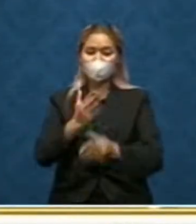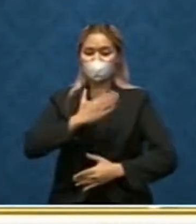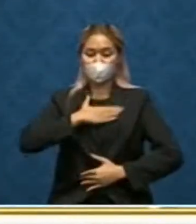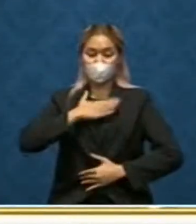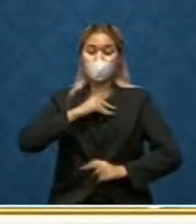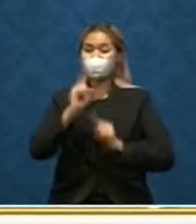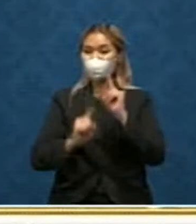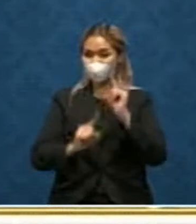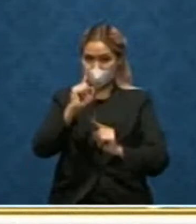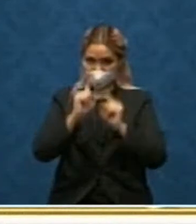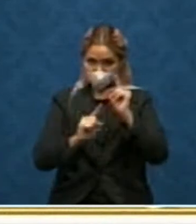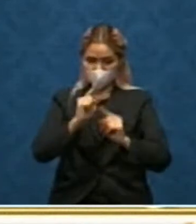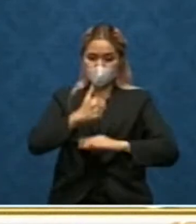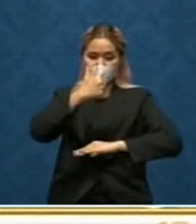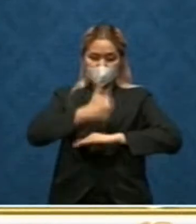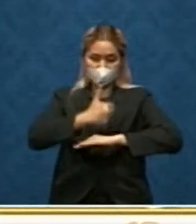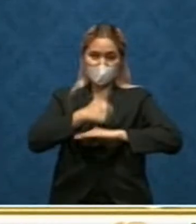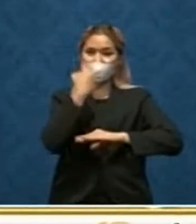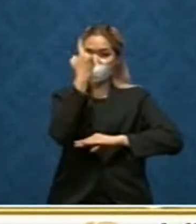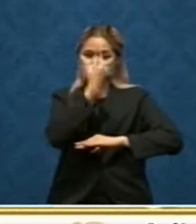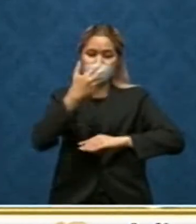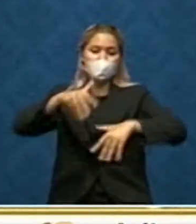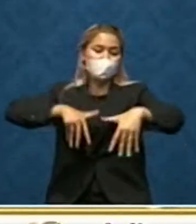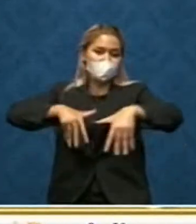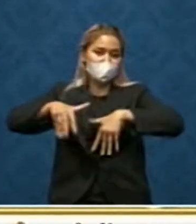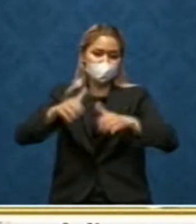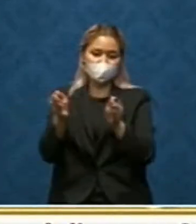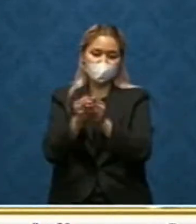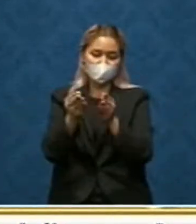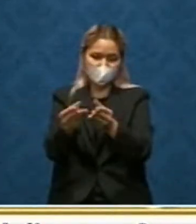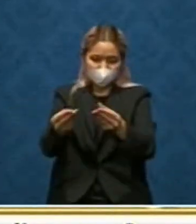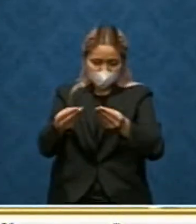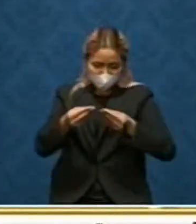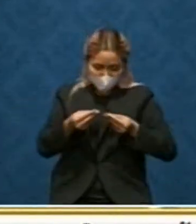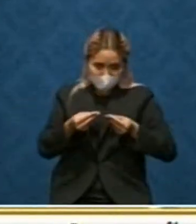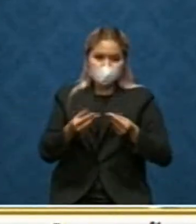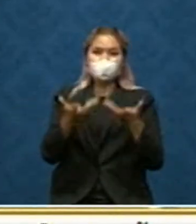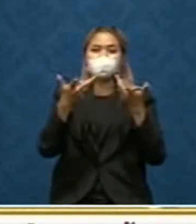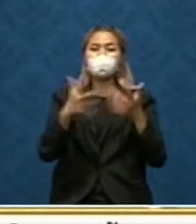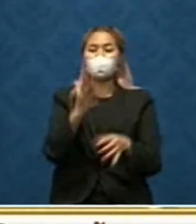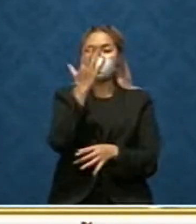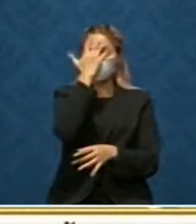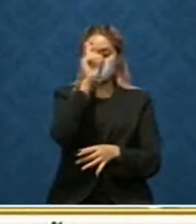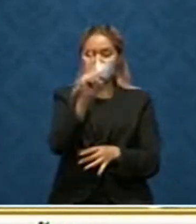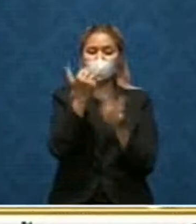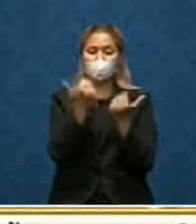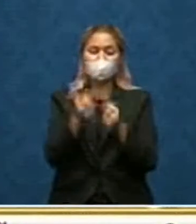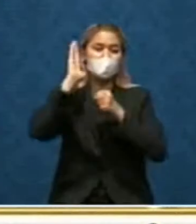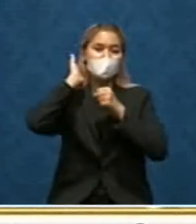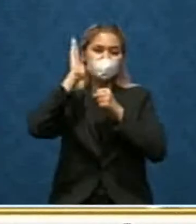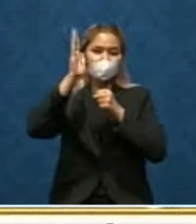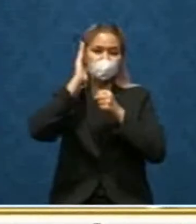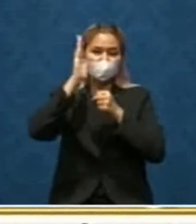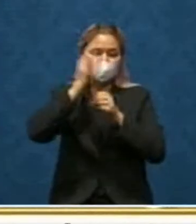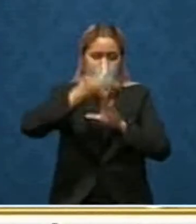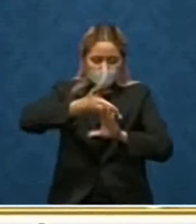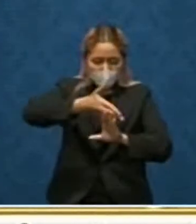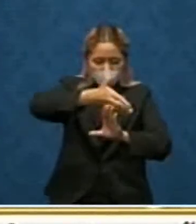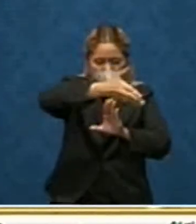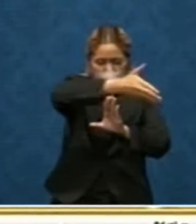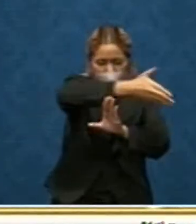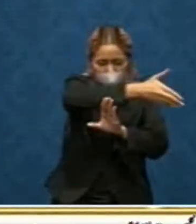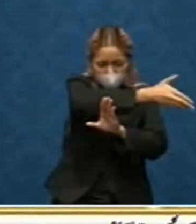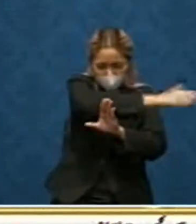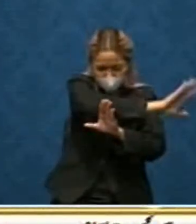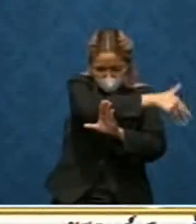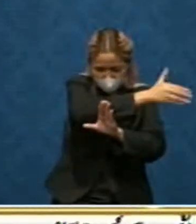to the finalี